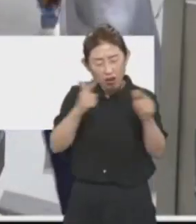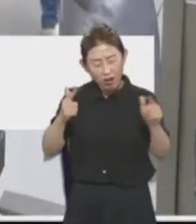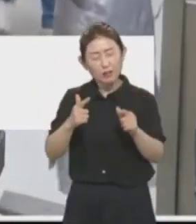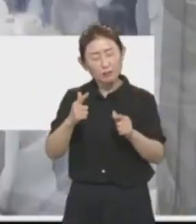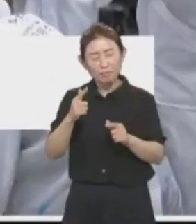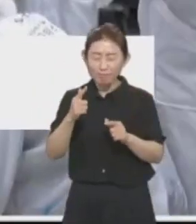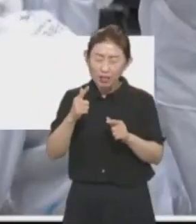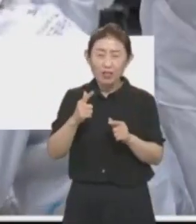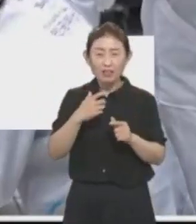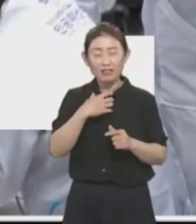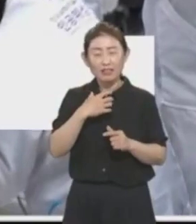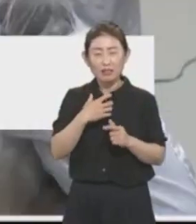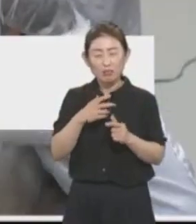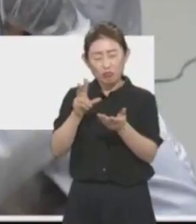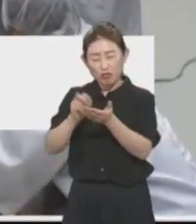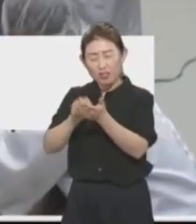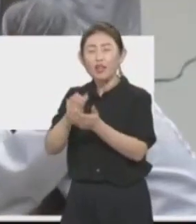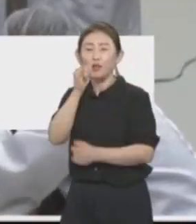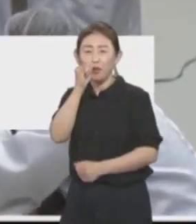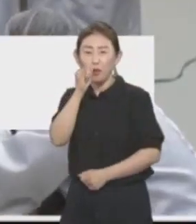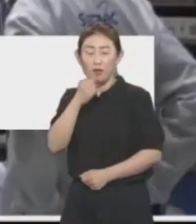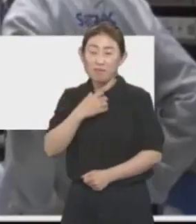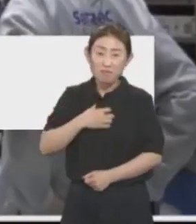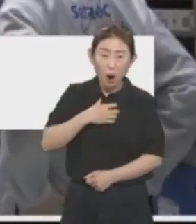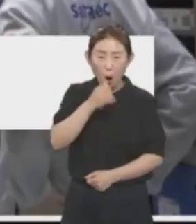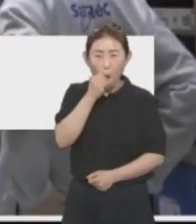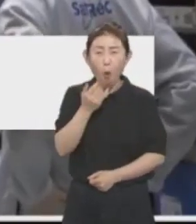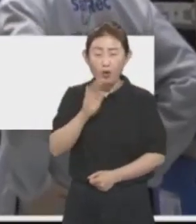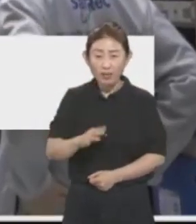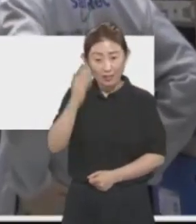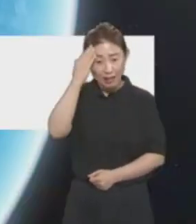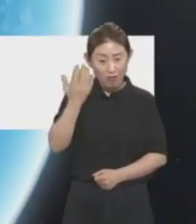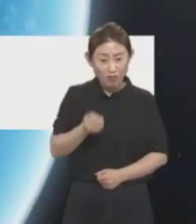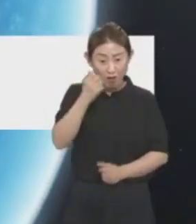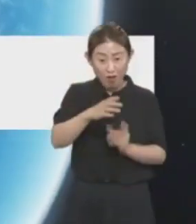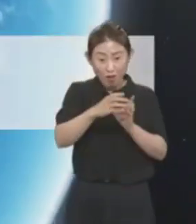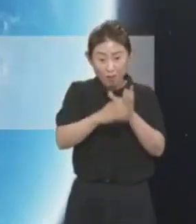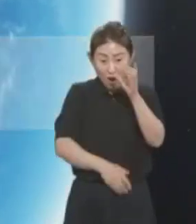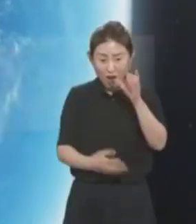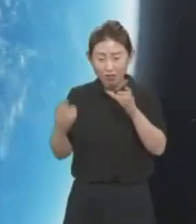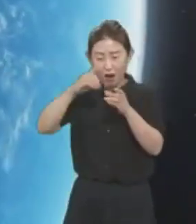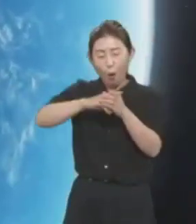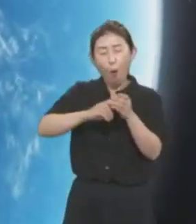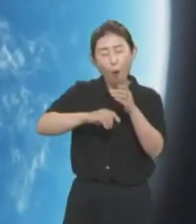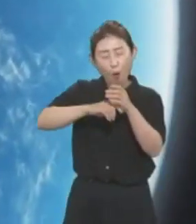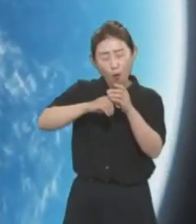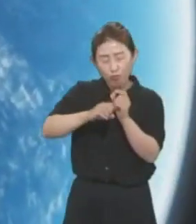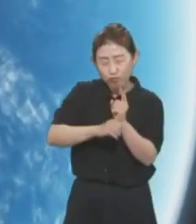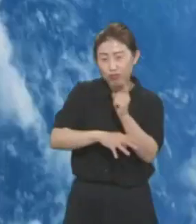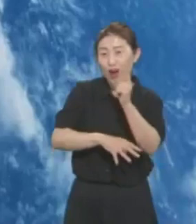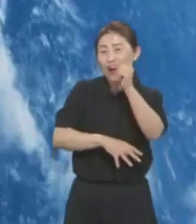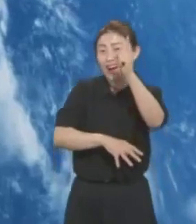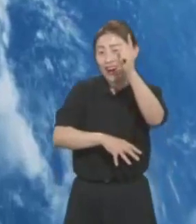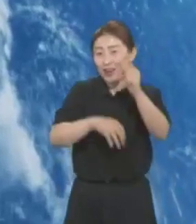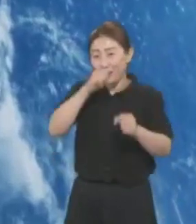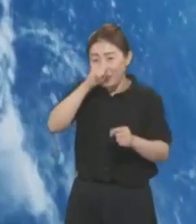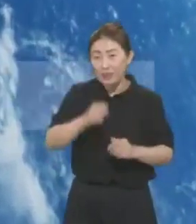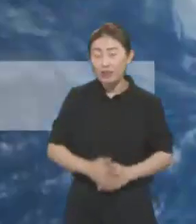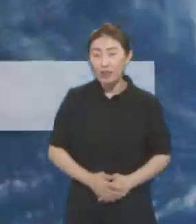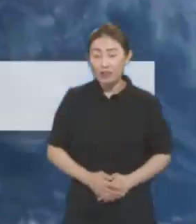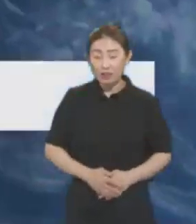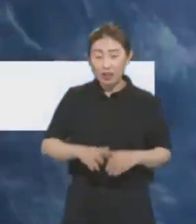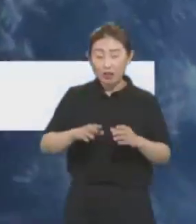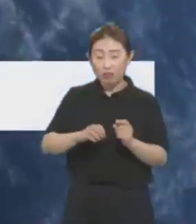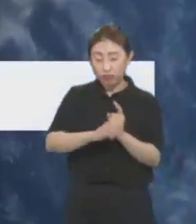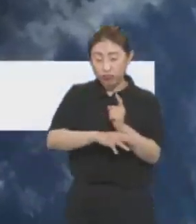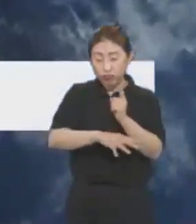많았거든요. 근데 이제 국산 발사체가 이제 준비되었기 때문에 앞으로 이제 남은 건 우주에 도착한 위성들이 제대로